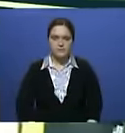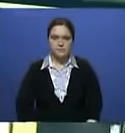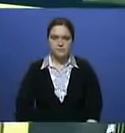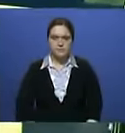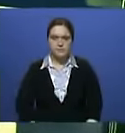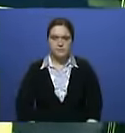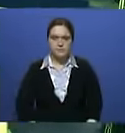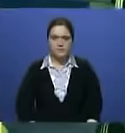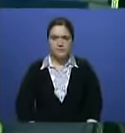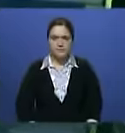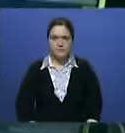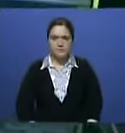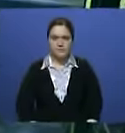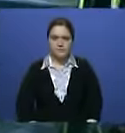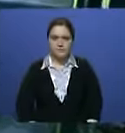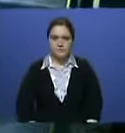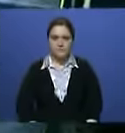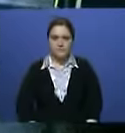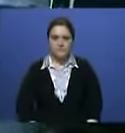9:00 вечера До встречи в